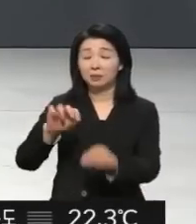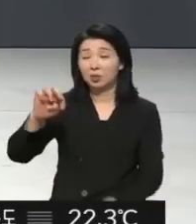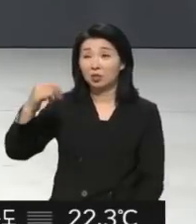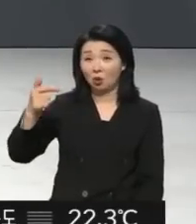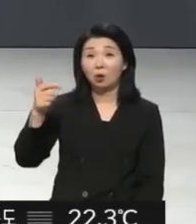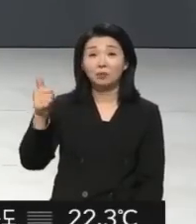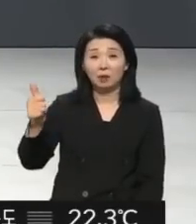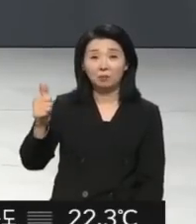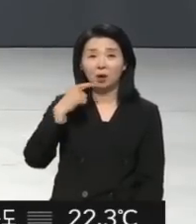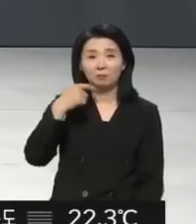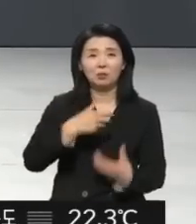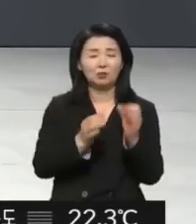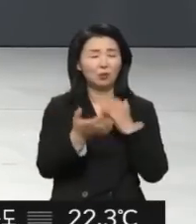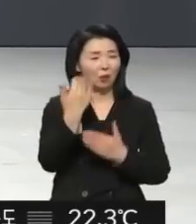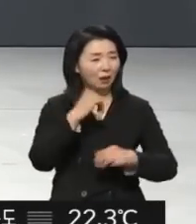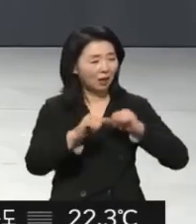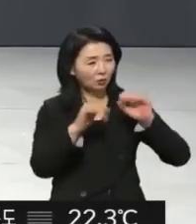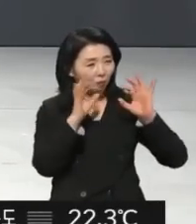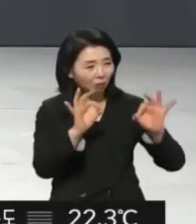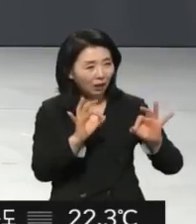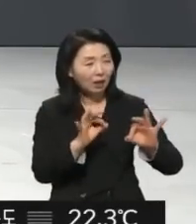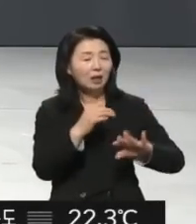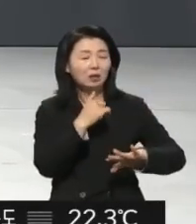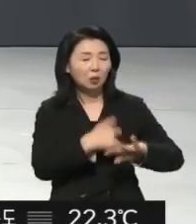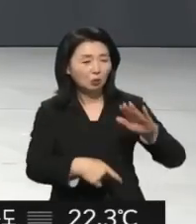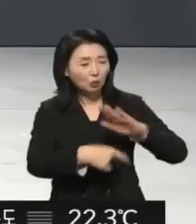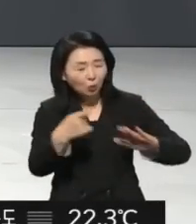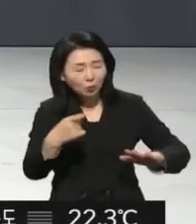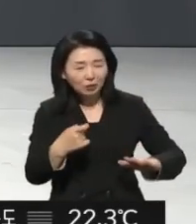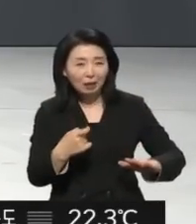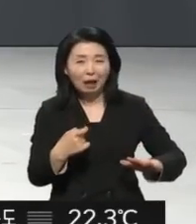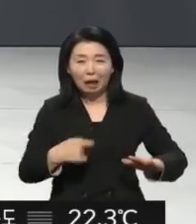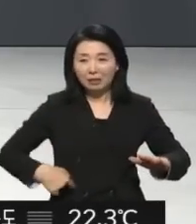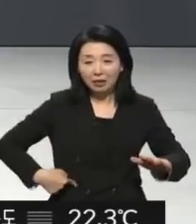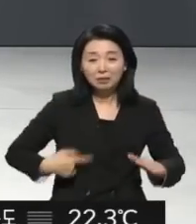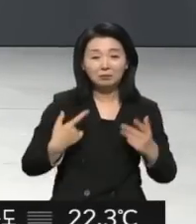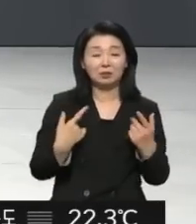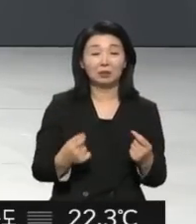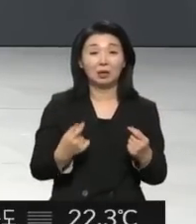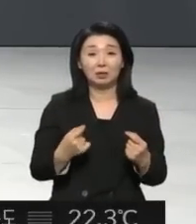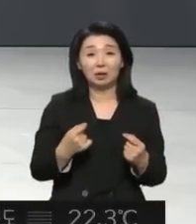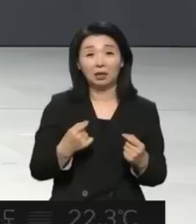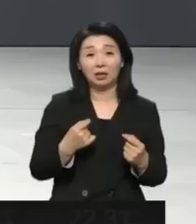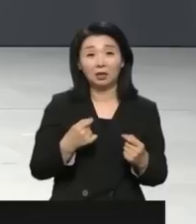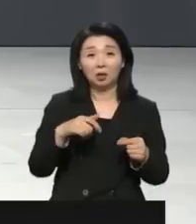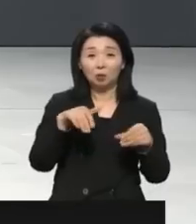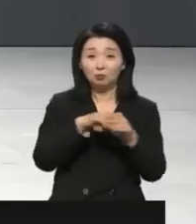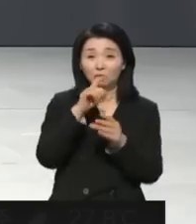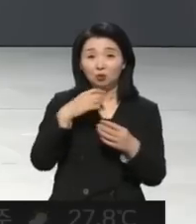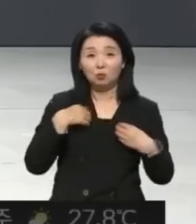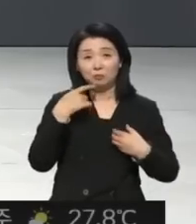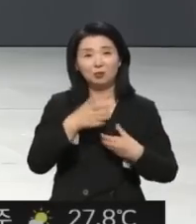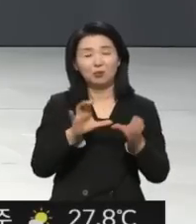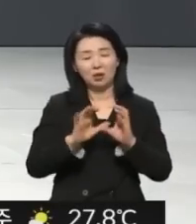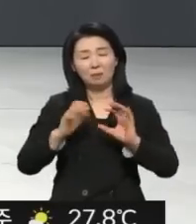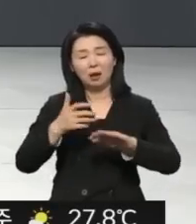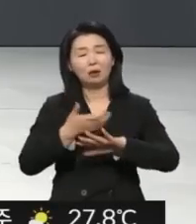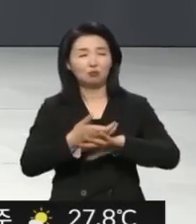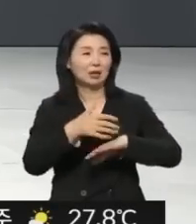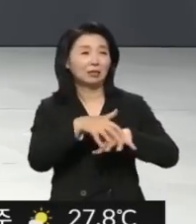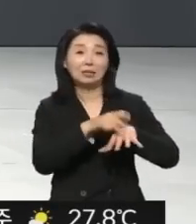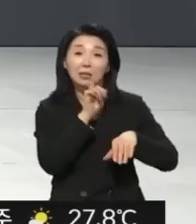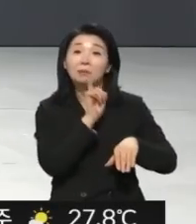민주당의 과거 행적을 보면 도둑이 재발절인 격이라면서 문재인 정부와 민주당이 반국가 단체다라고까지 표현을